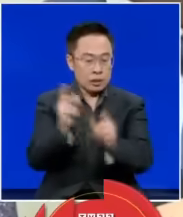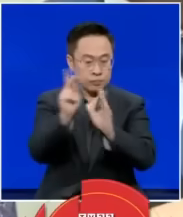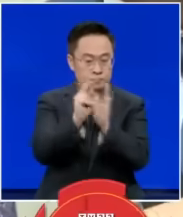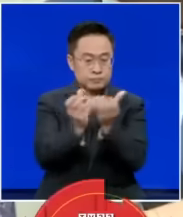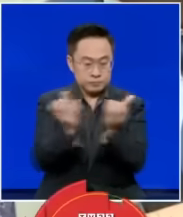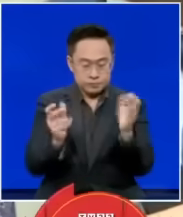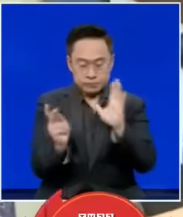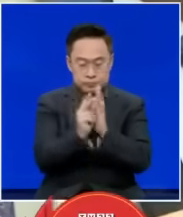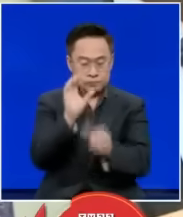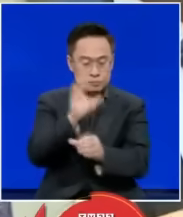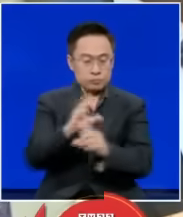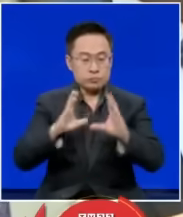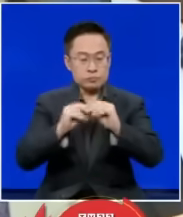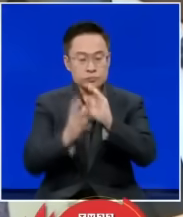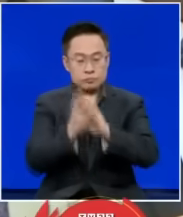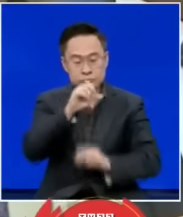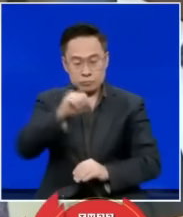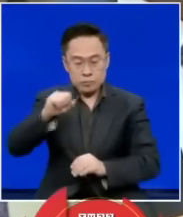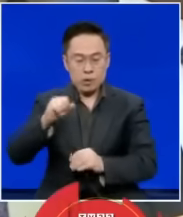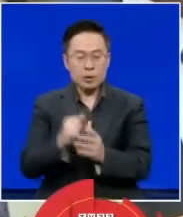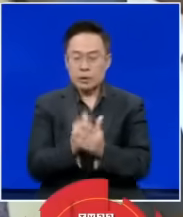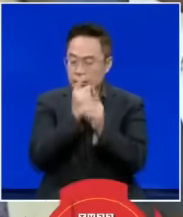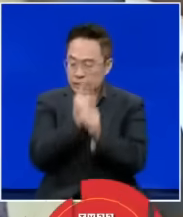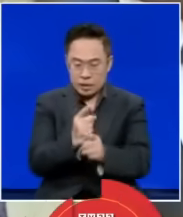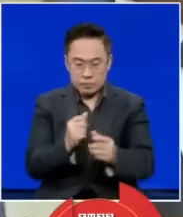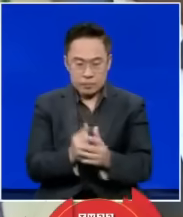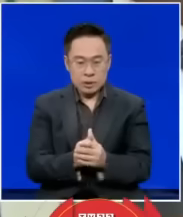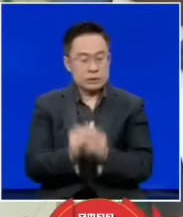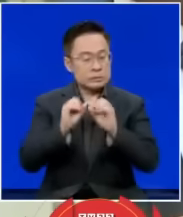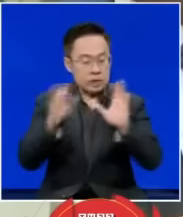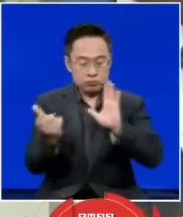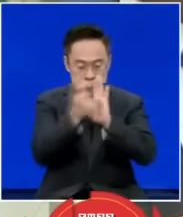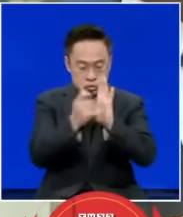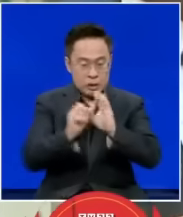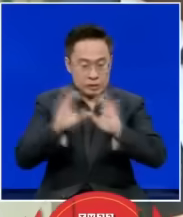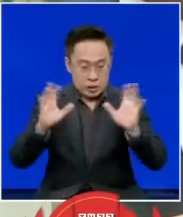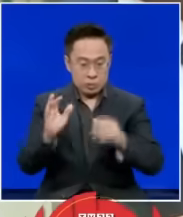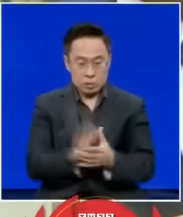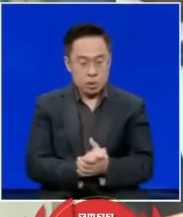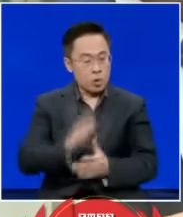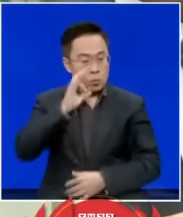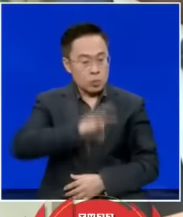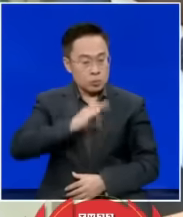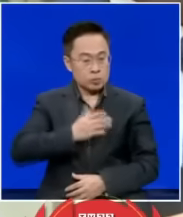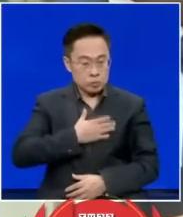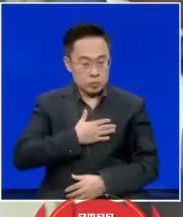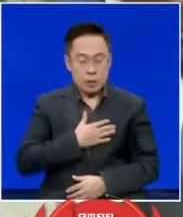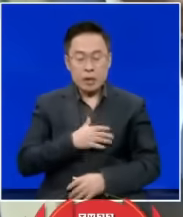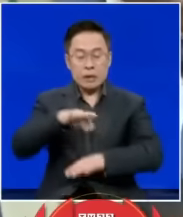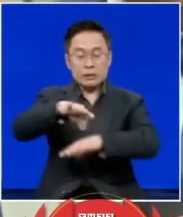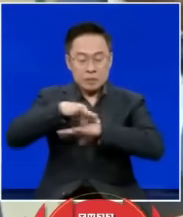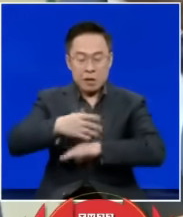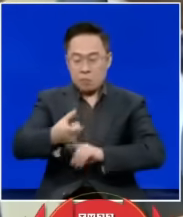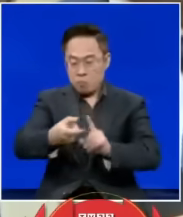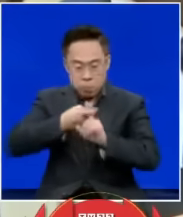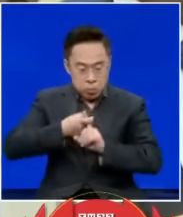ข้อบังคับการประชุมสภาผู้แทนราษฎรในข้อ5และข้อ6ซึ่งมันชัดอยู่แล้วยืนยันส่วนตัวไม่ได้ยึดติดกับต